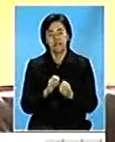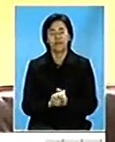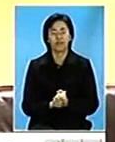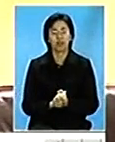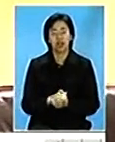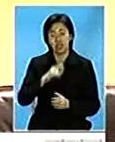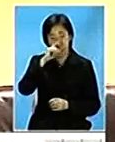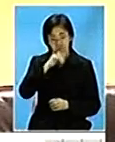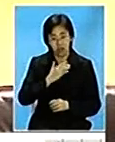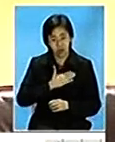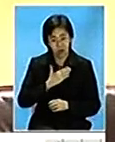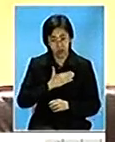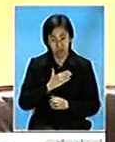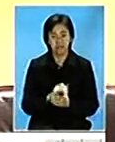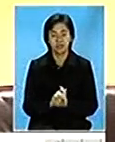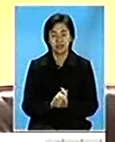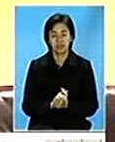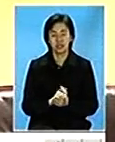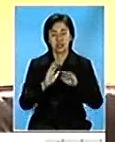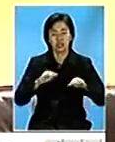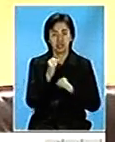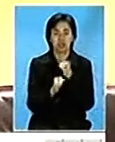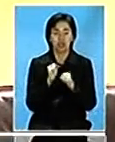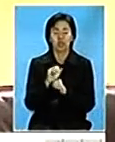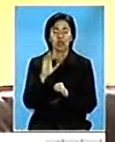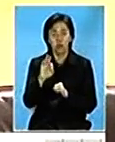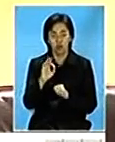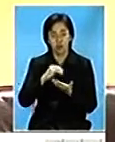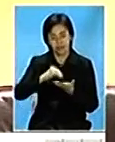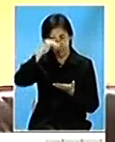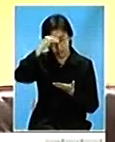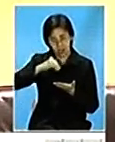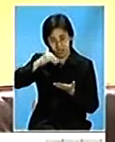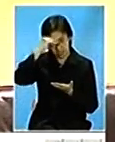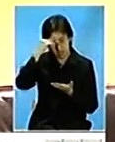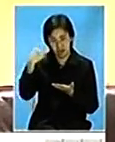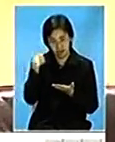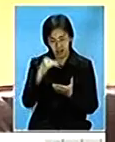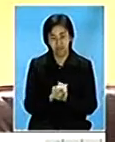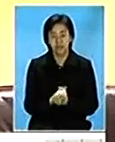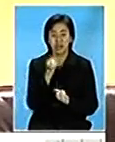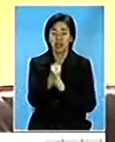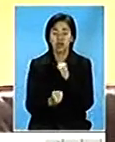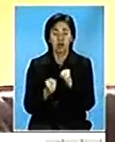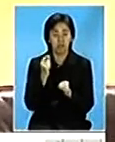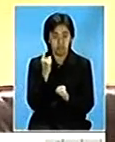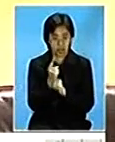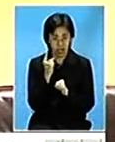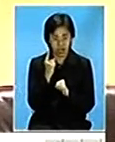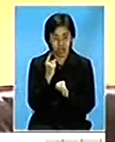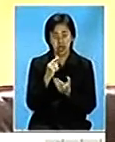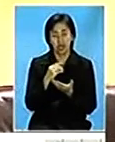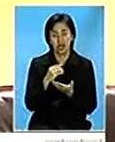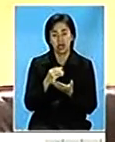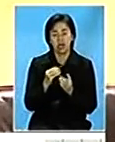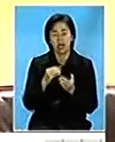ของเราเนี่ยนะครับปัจจุบันเนี่ยเด็กอายุ9ขวบก็ใช้ชั่วโมงเรียนในต่อปีเนี่ยก็สู